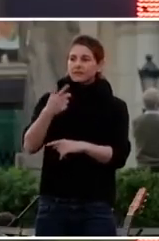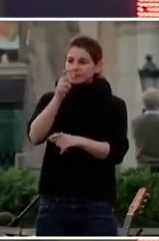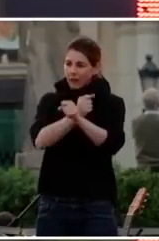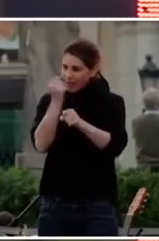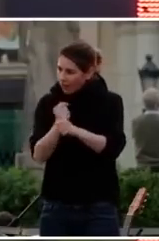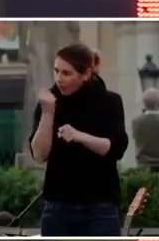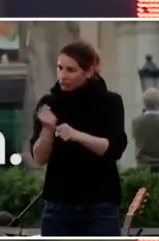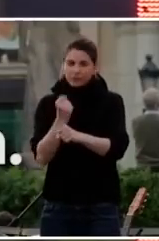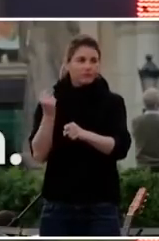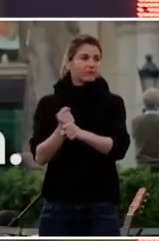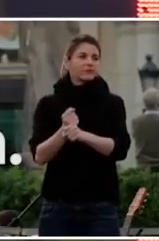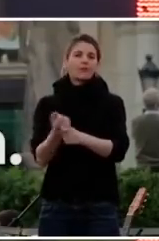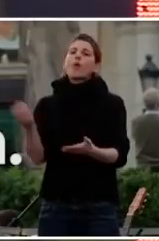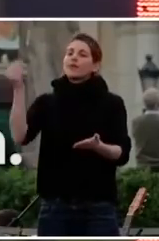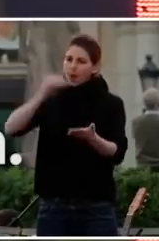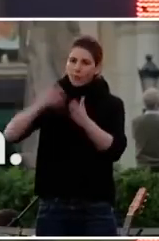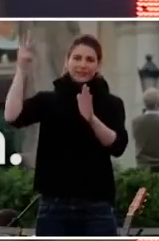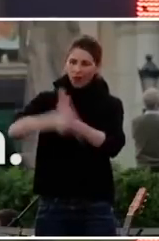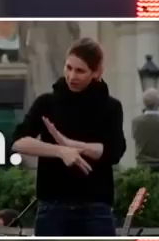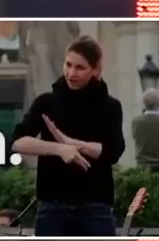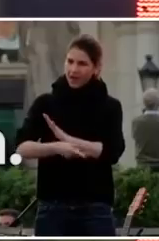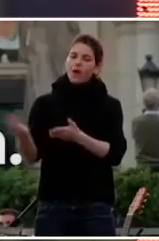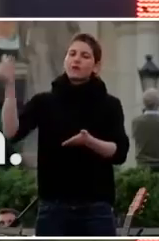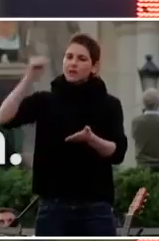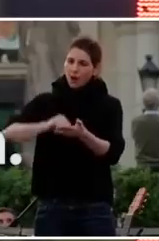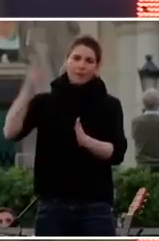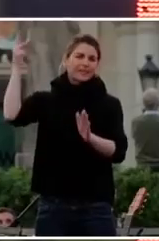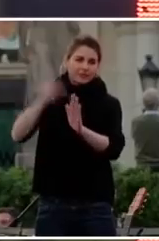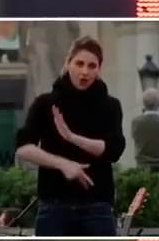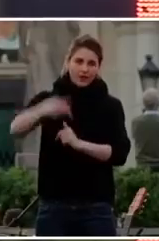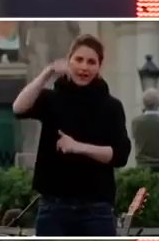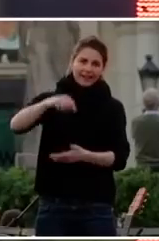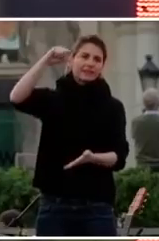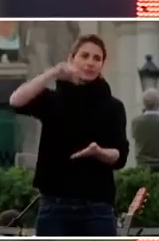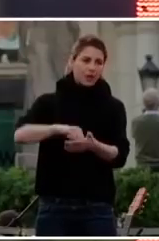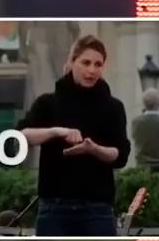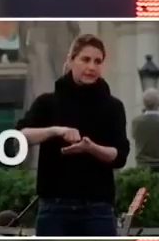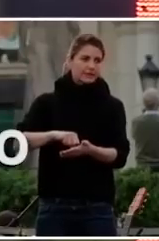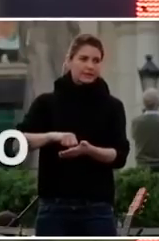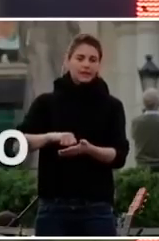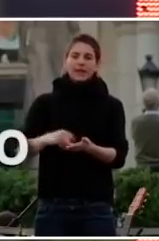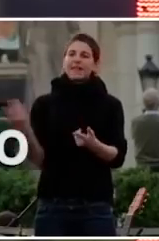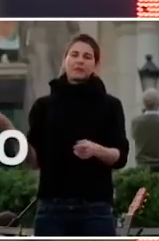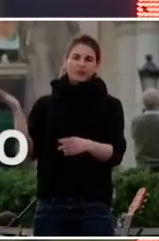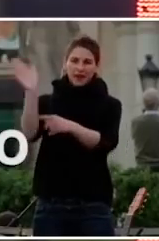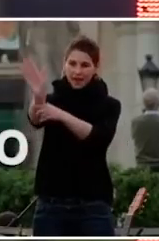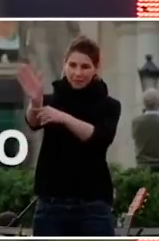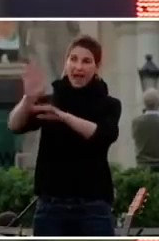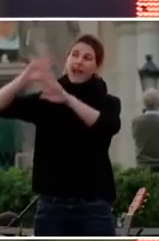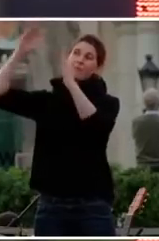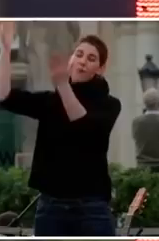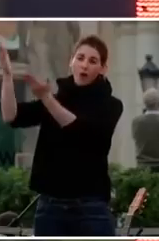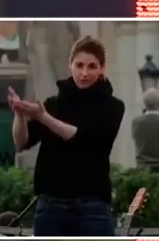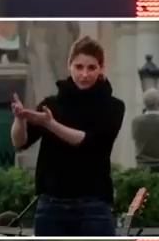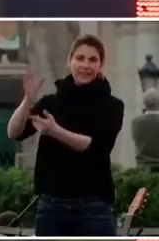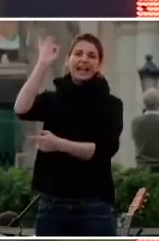treballadora, tornarem a fer història. Tornarem a fer història en aquesta ciutat i demostrarem al món que